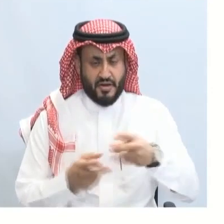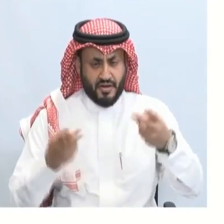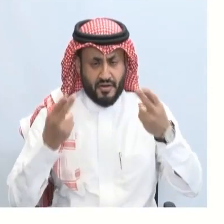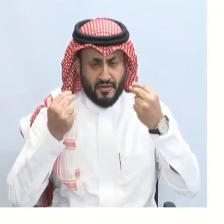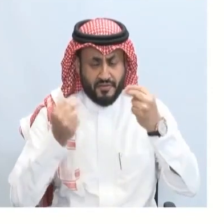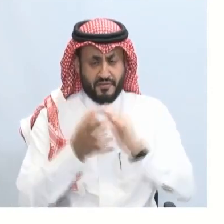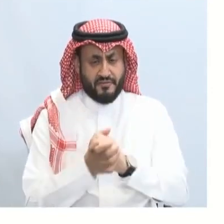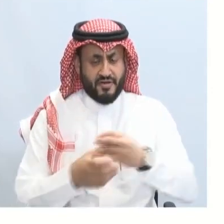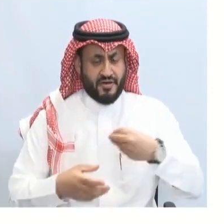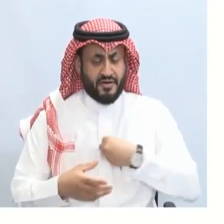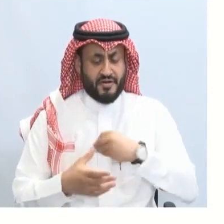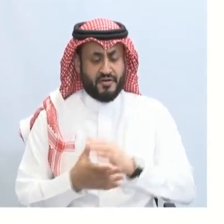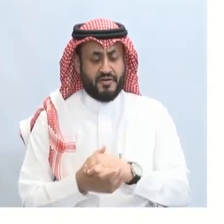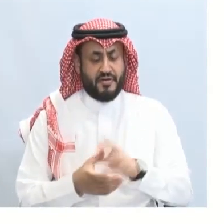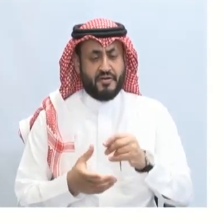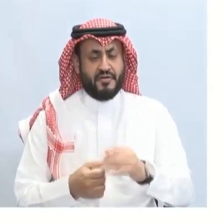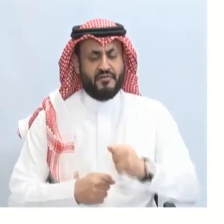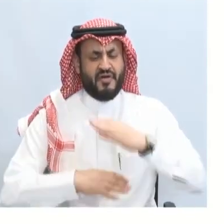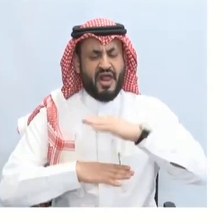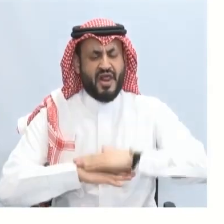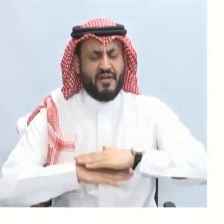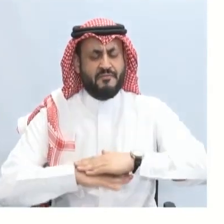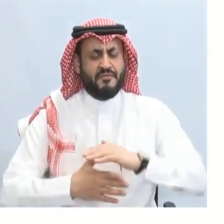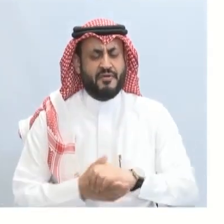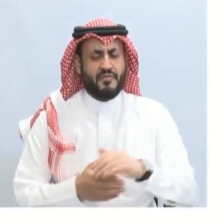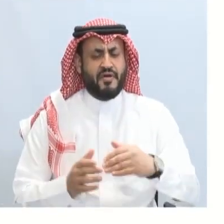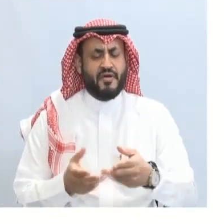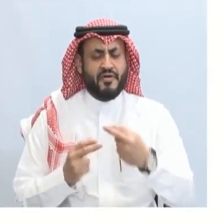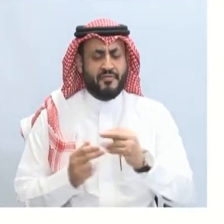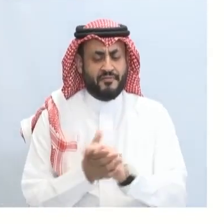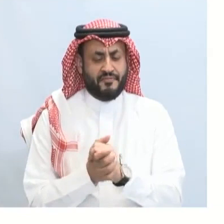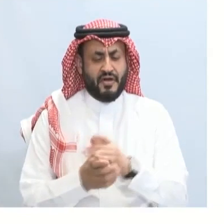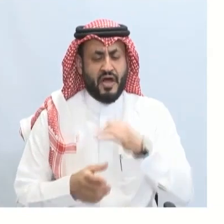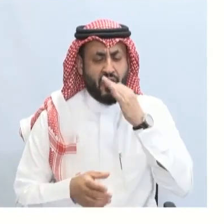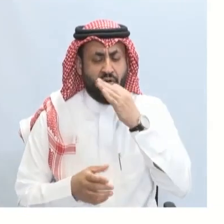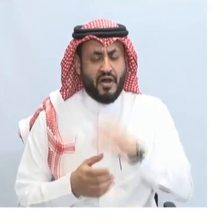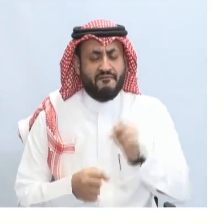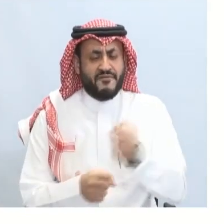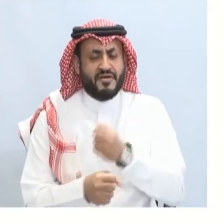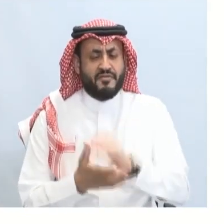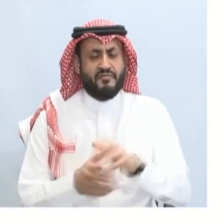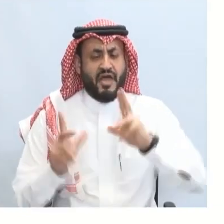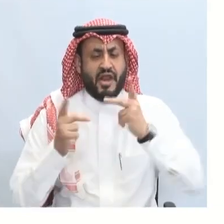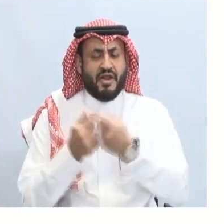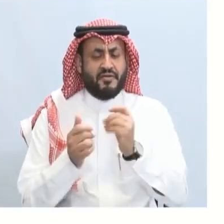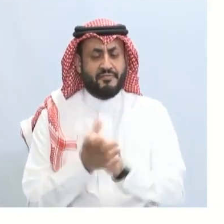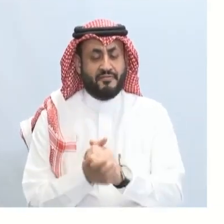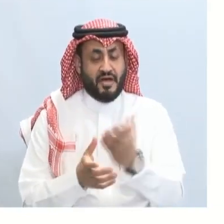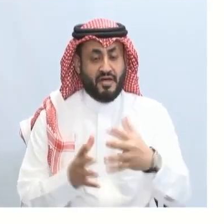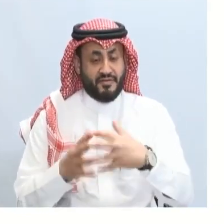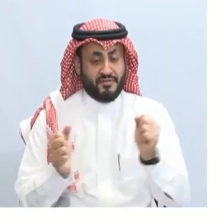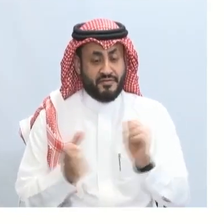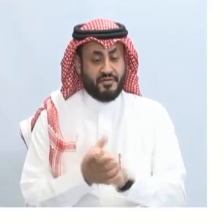العقلي والنفسي لتحمل ما يترتب على اقوال وافعاله من نتائج هذا هو